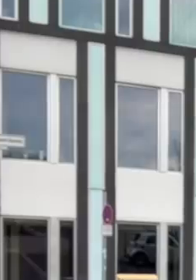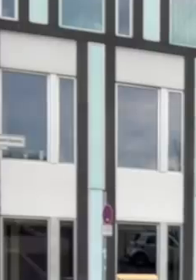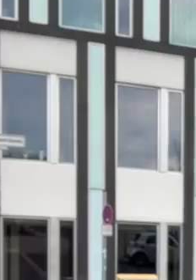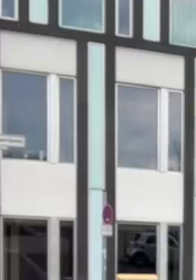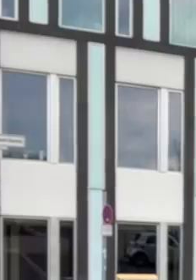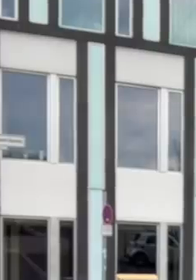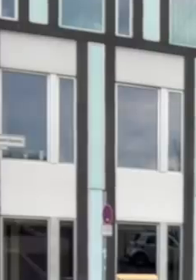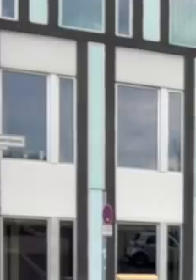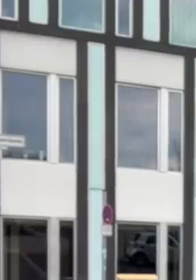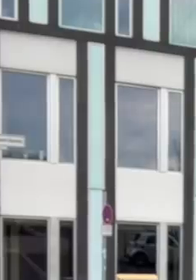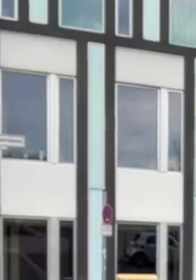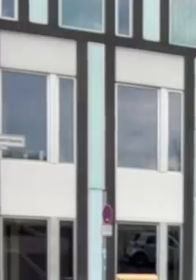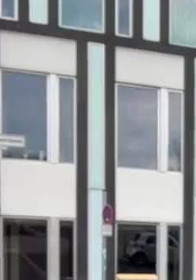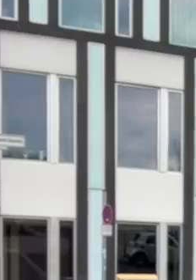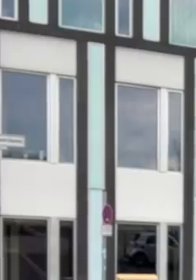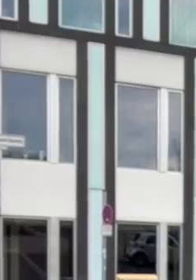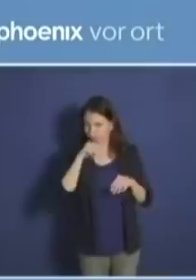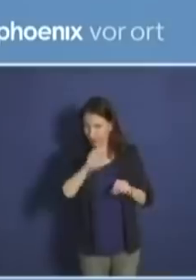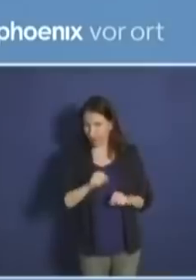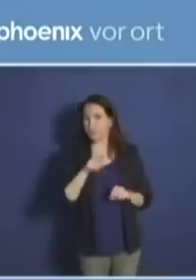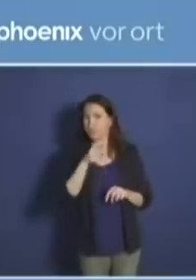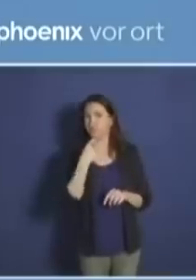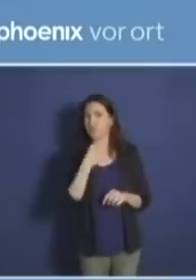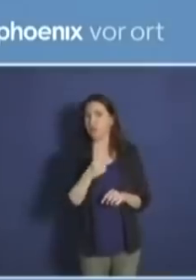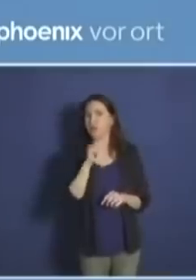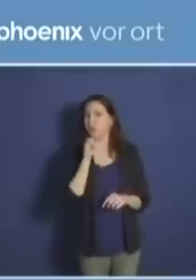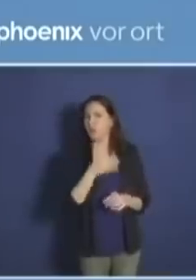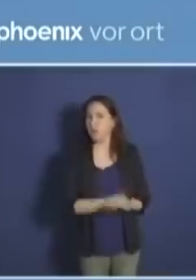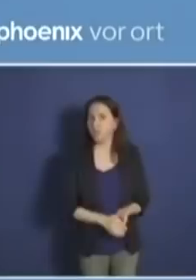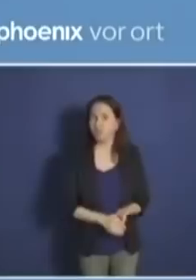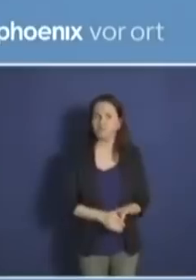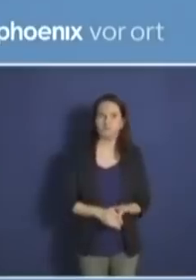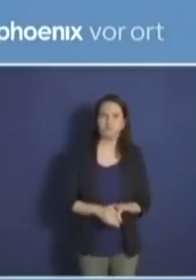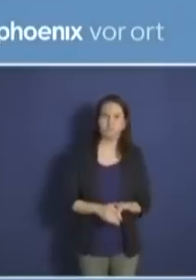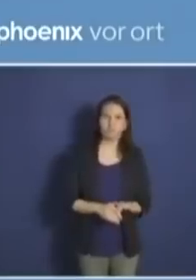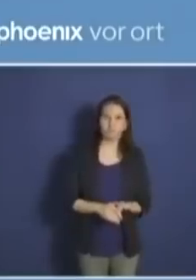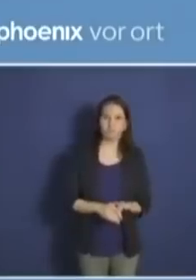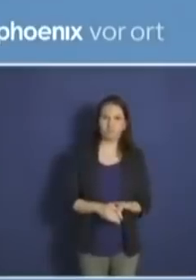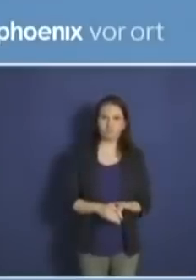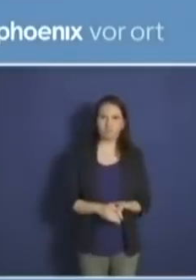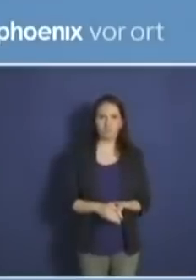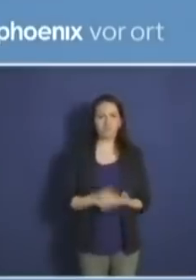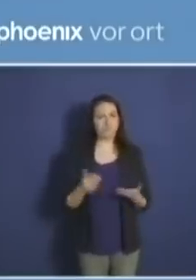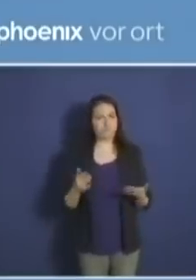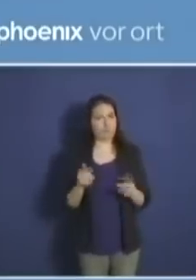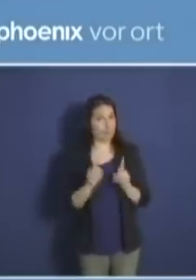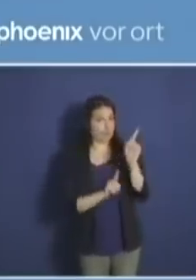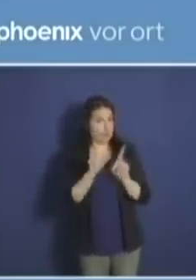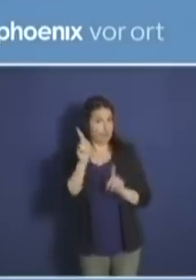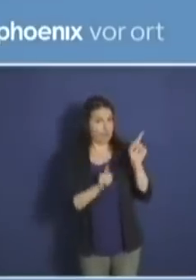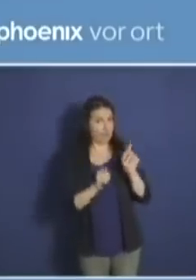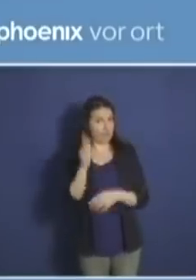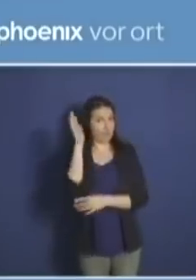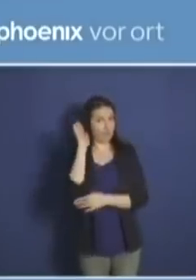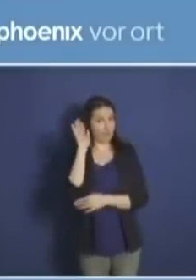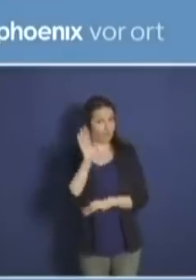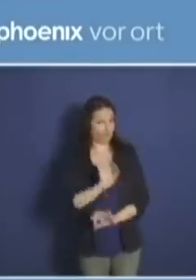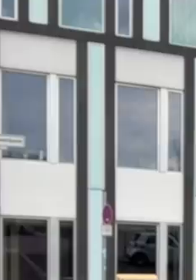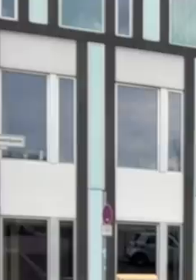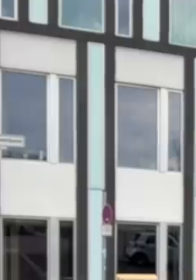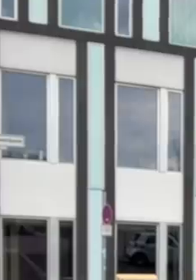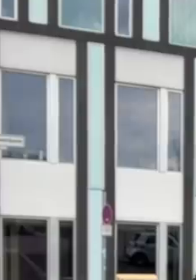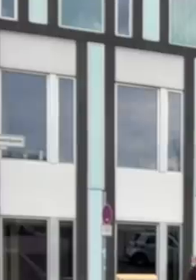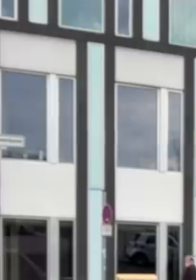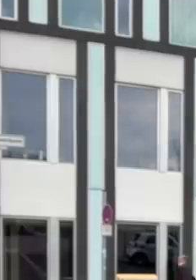kritischen Journalismus sehen wollen. Ich finde, wenn Sie so gut meinen. Silvesteransprache zugehört haben, haben Sie sicherlich alles